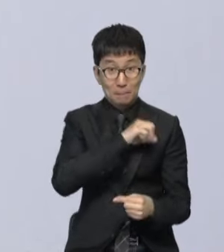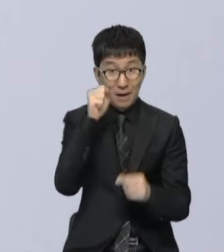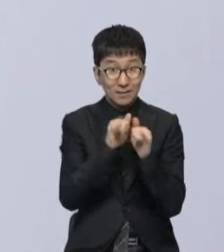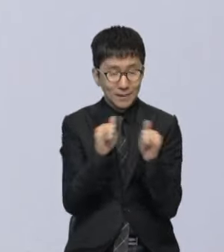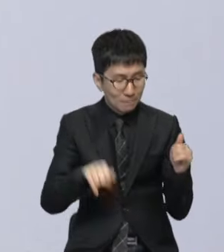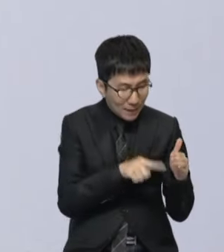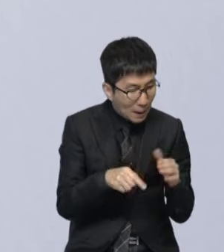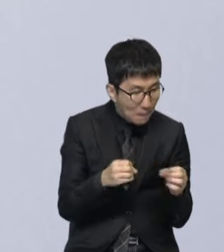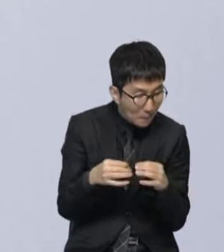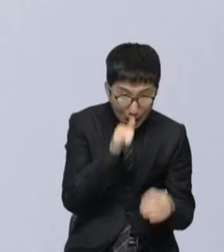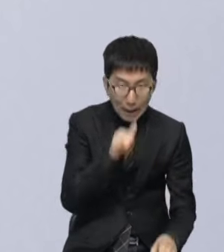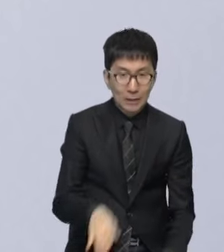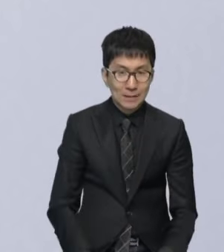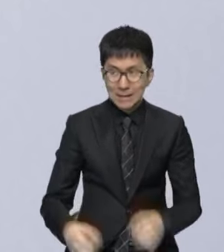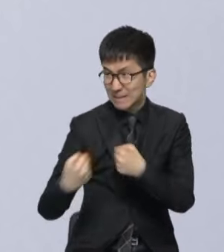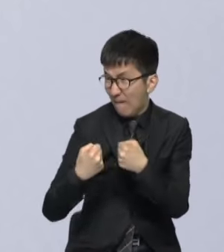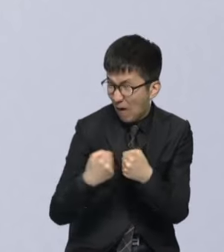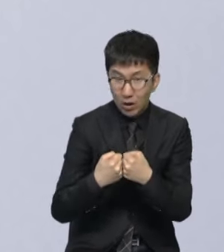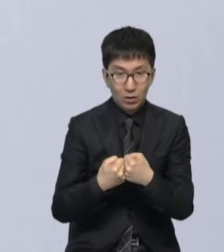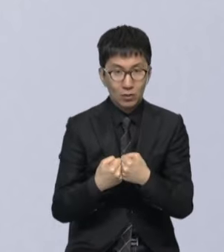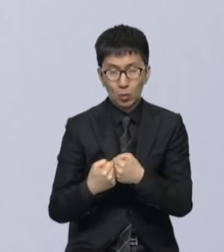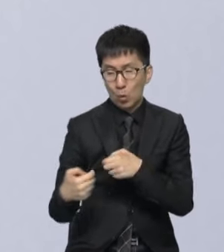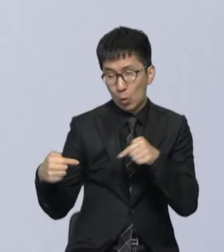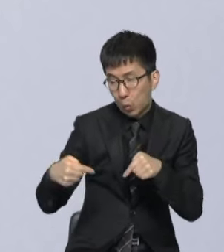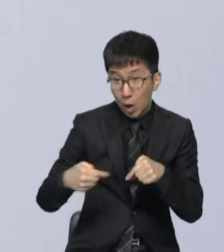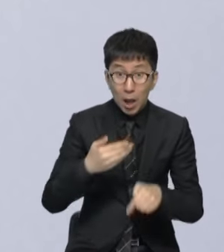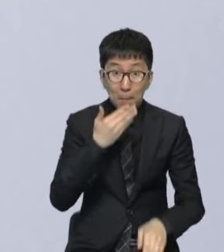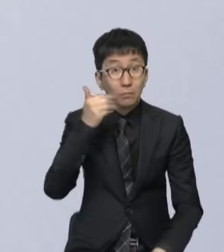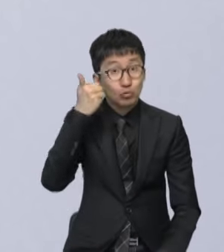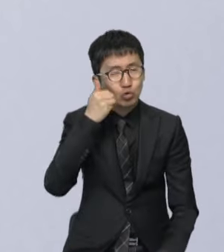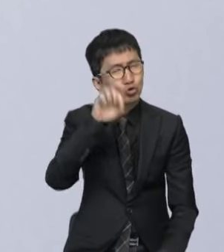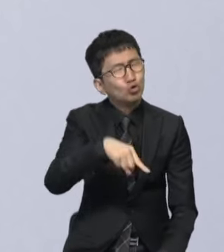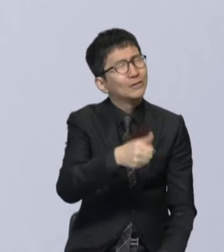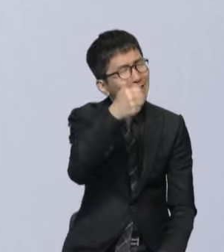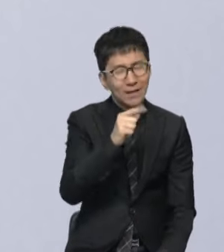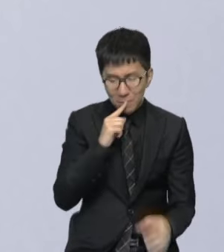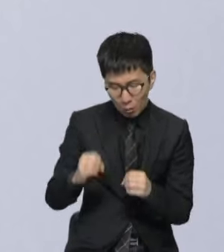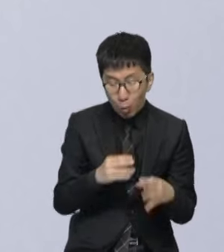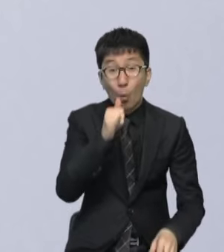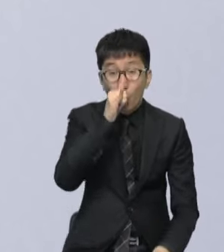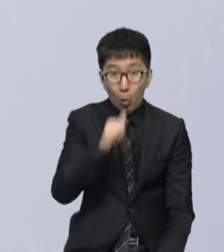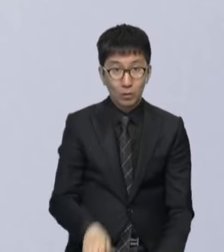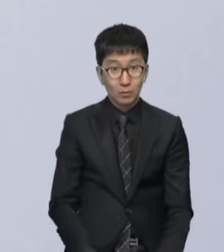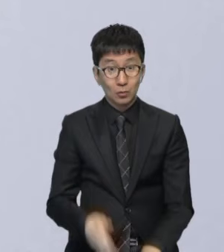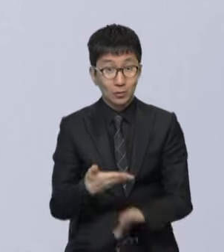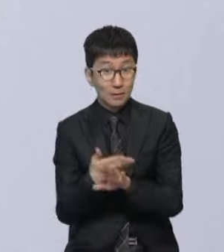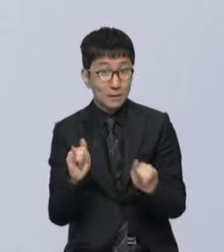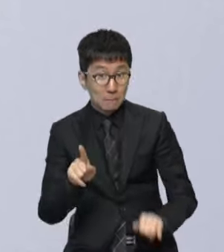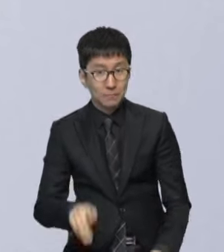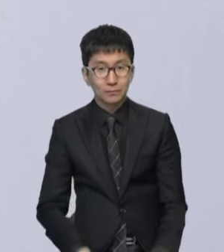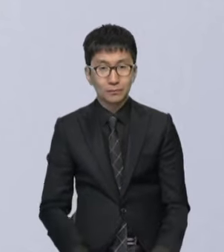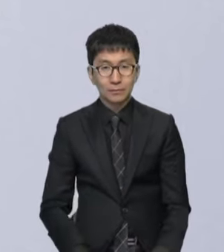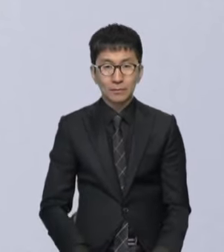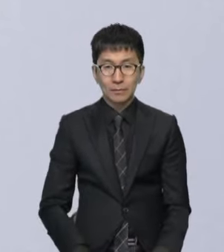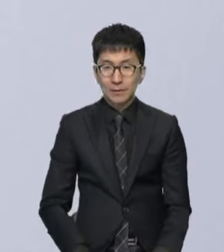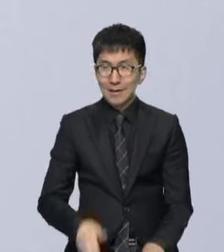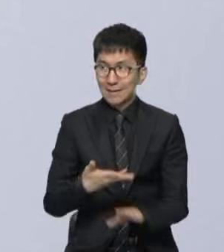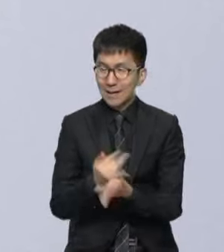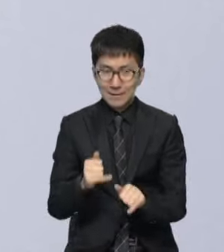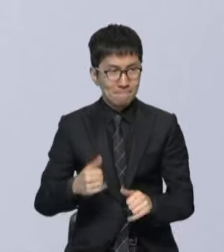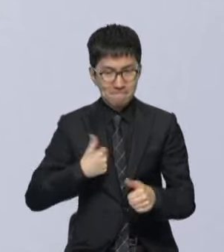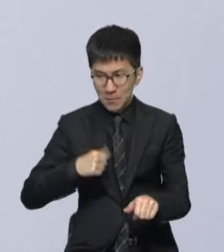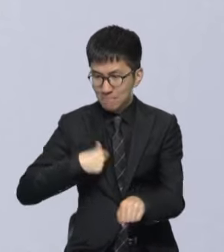타협할 때 타협할 줄 아는 우 의원이 낫다는 기류가 있었다고 말했고 또 다른 의원은 인위적인 후보 정리 이야기가 나오며